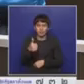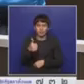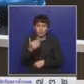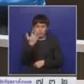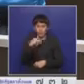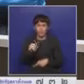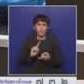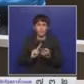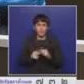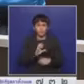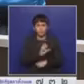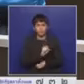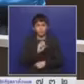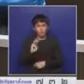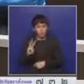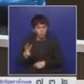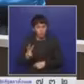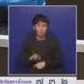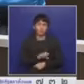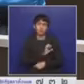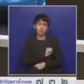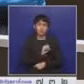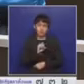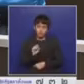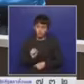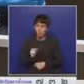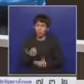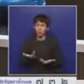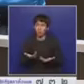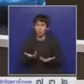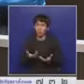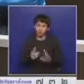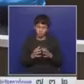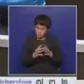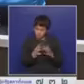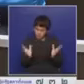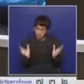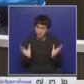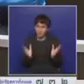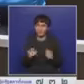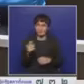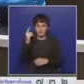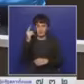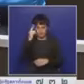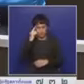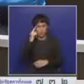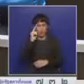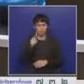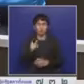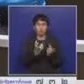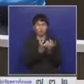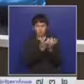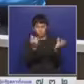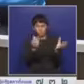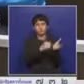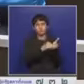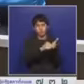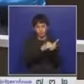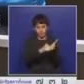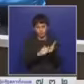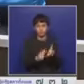วุฒิสมาชิกเพื่อนส.สส่วนใหญ่จะเห็นด้วยในการแก้รัฐธรรมนูญ